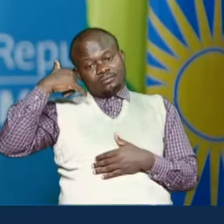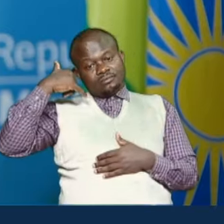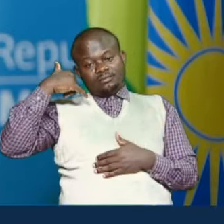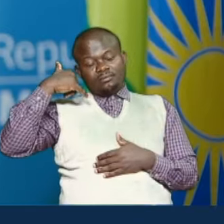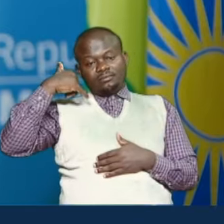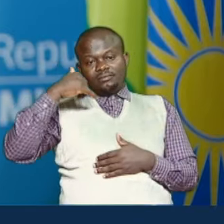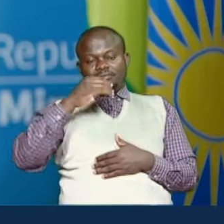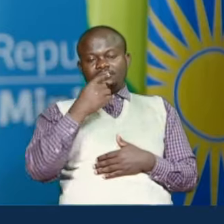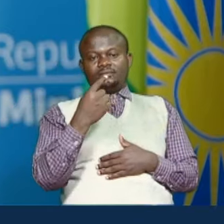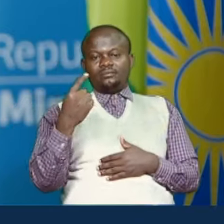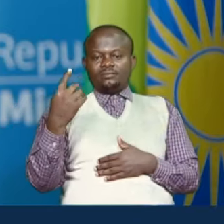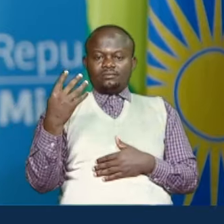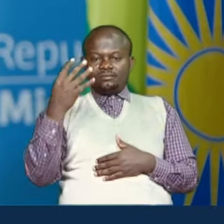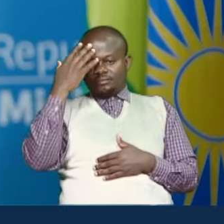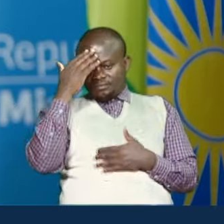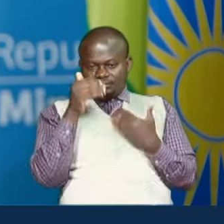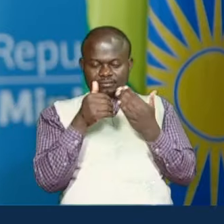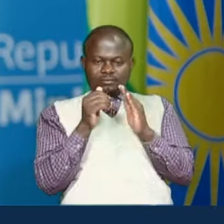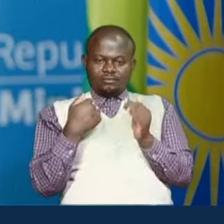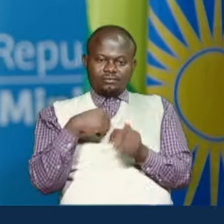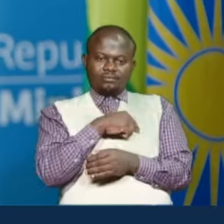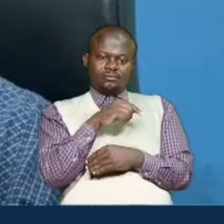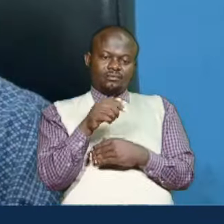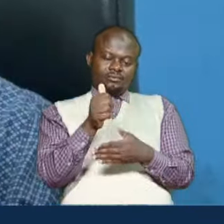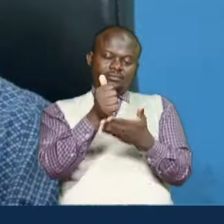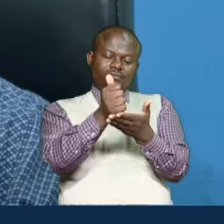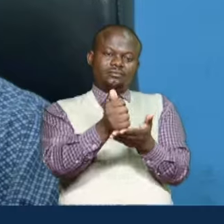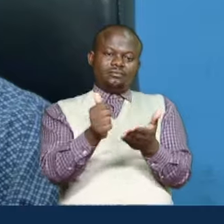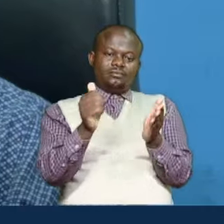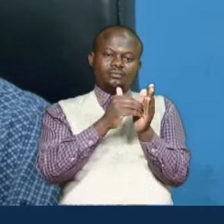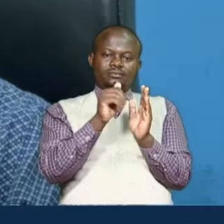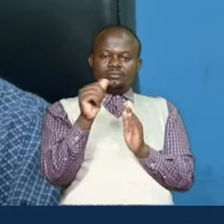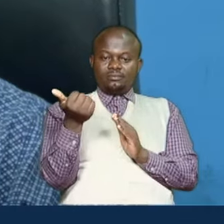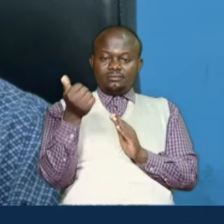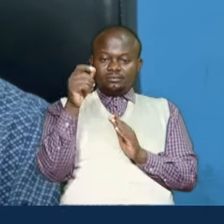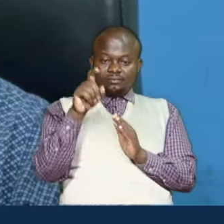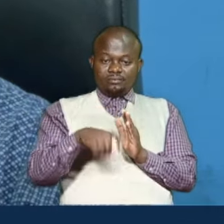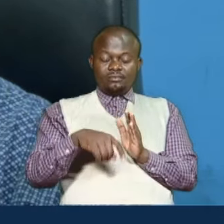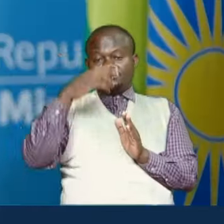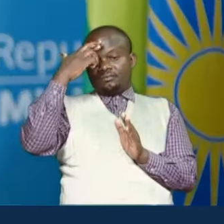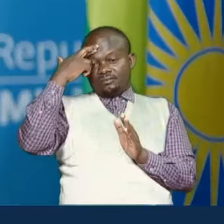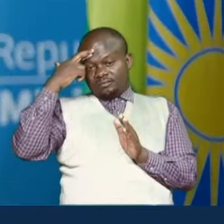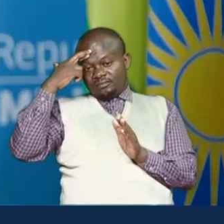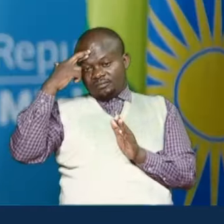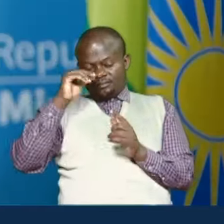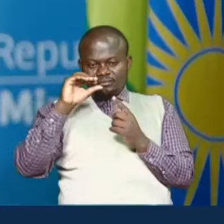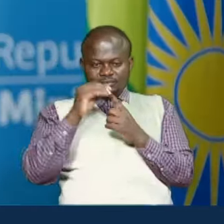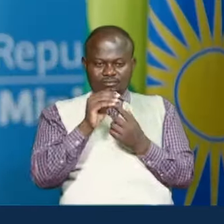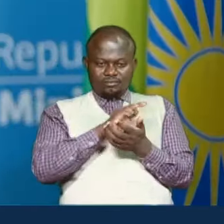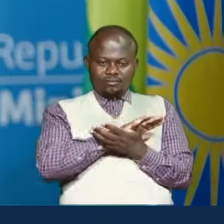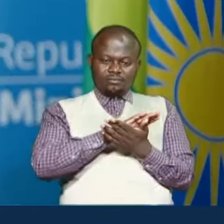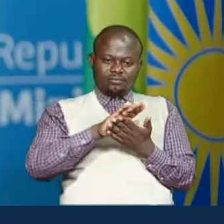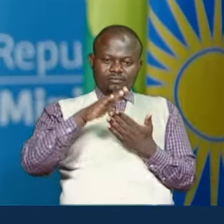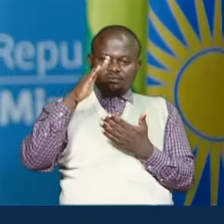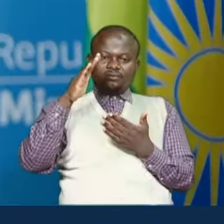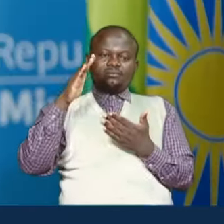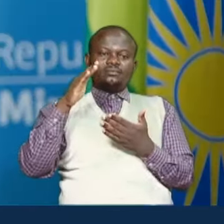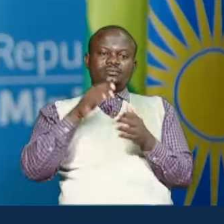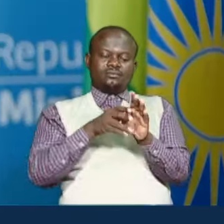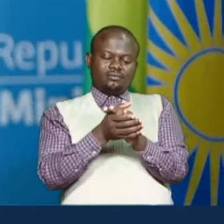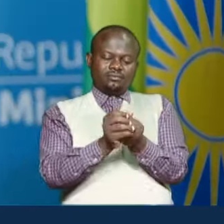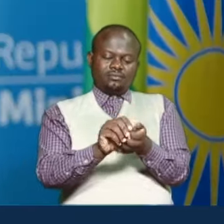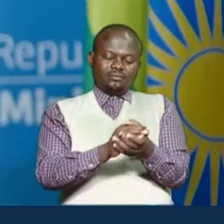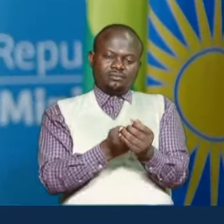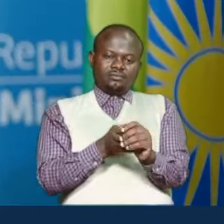murongo 114 kugira ngo bagufashe. Ikindi ugomba kwibuka umuco w'isuku gukaraba kenshi